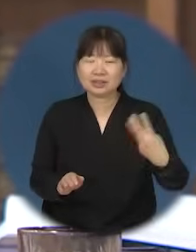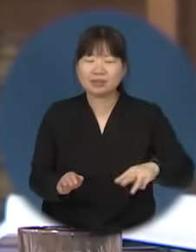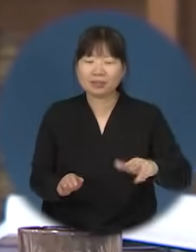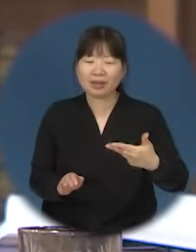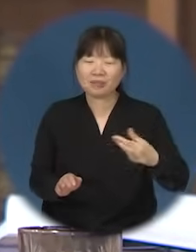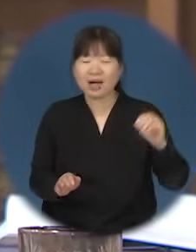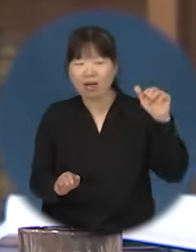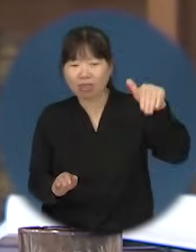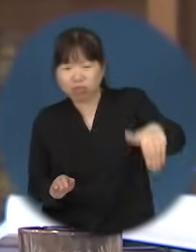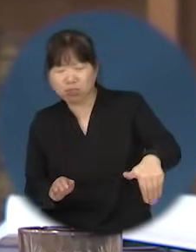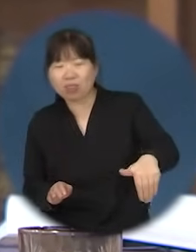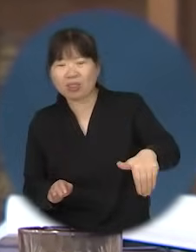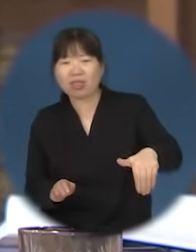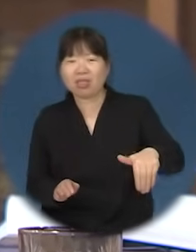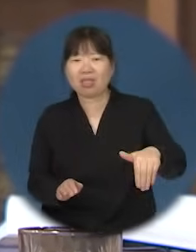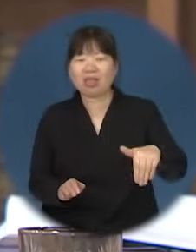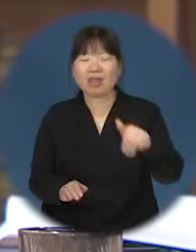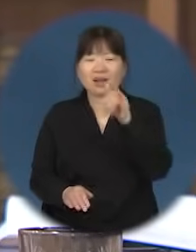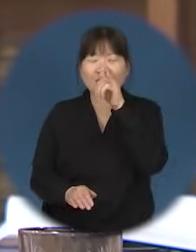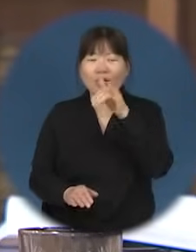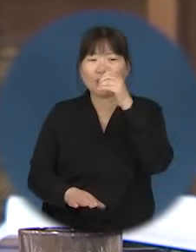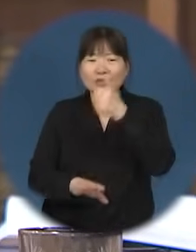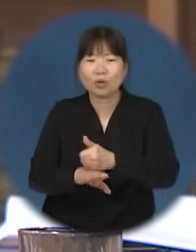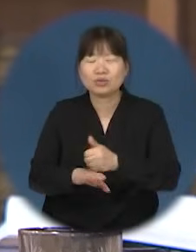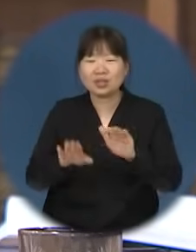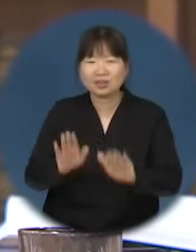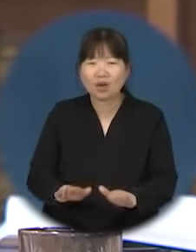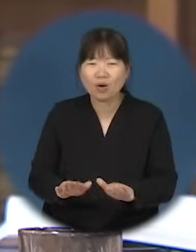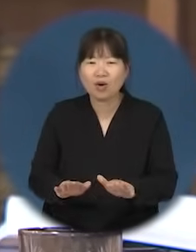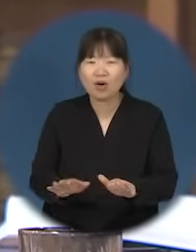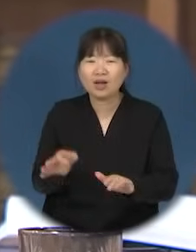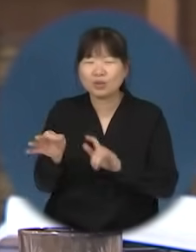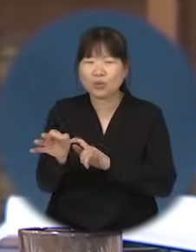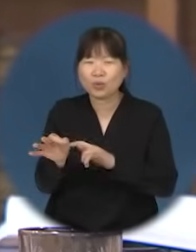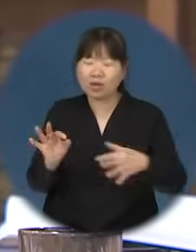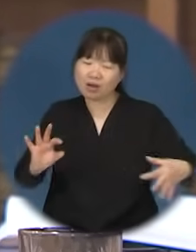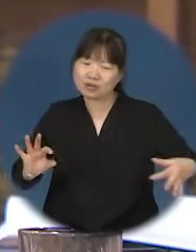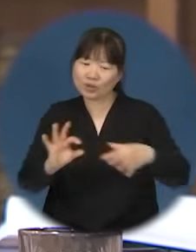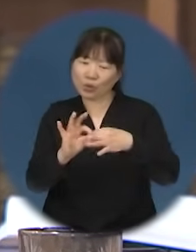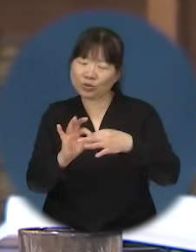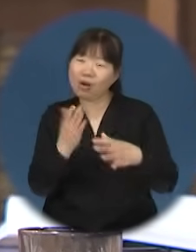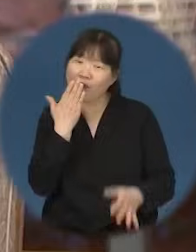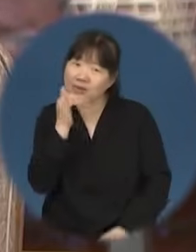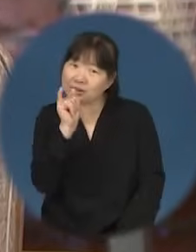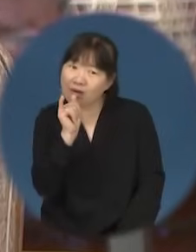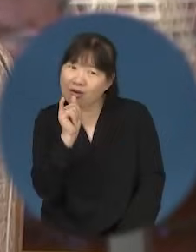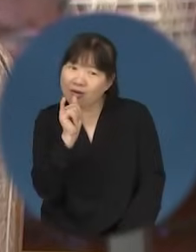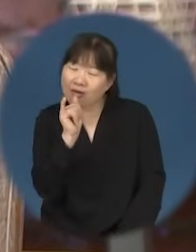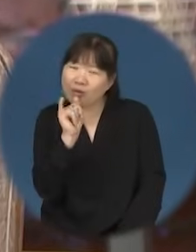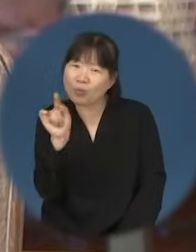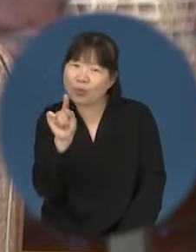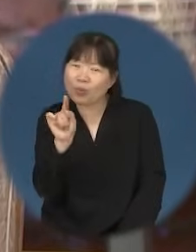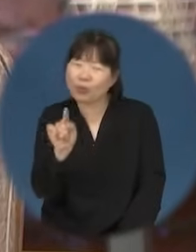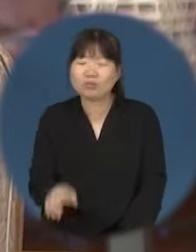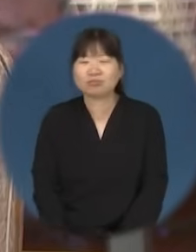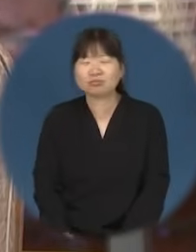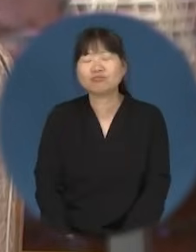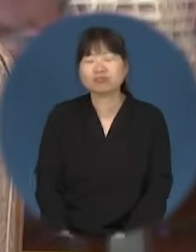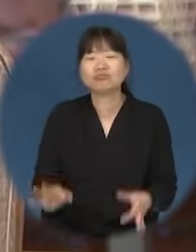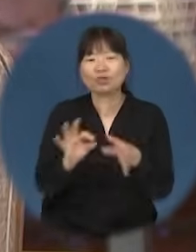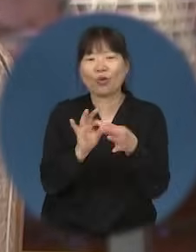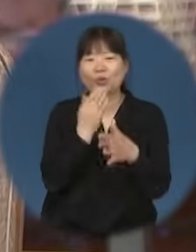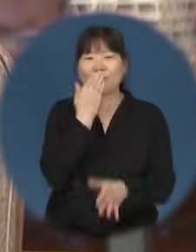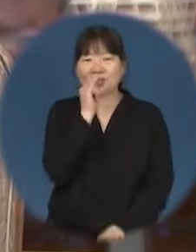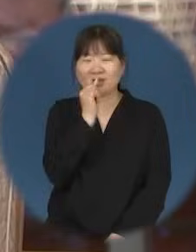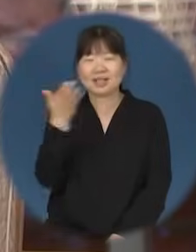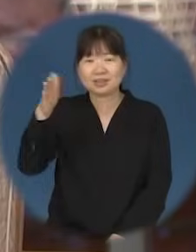떨어져 이렇게 되잖아요. 예, 예. 결국은 현실적 돈의 가치랑 연결되는 거 아닙니까? 연결될 수 있죠.